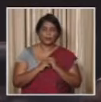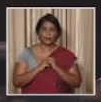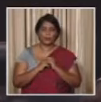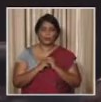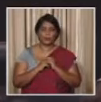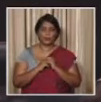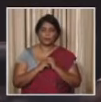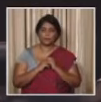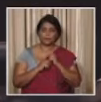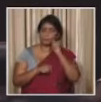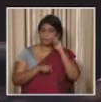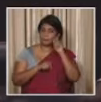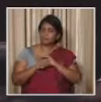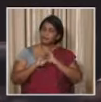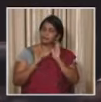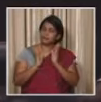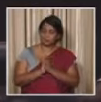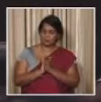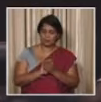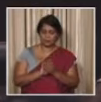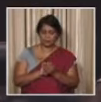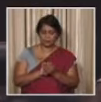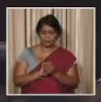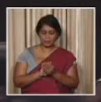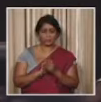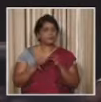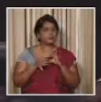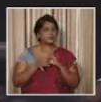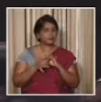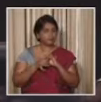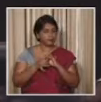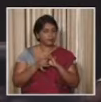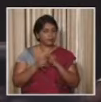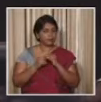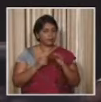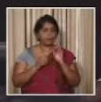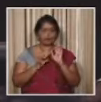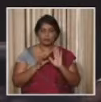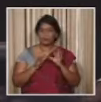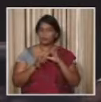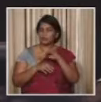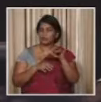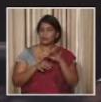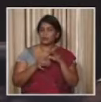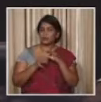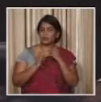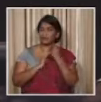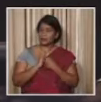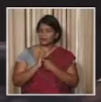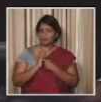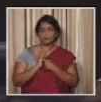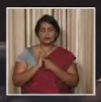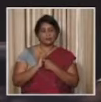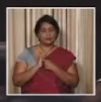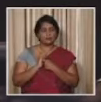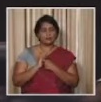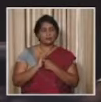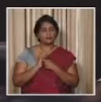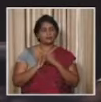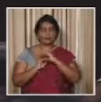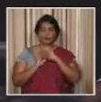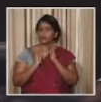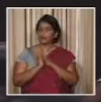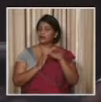දායකයා අතරද, මේ සියලුම සම්බන්ධතා පවතින මොනවා හරි සමාජ සම්මුතියන් තියෙනවා නම් ඒ